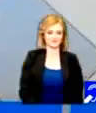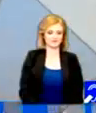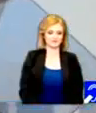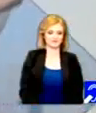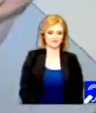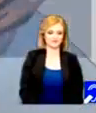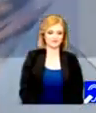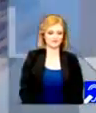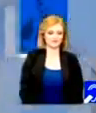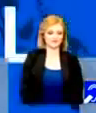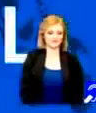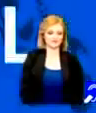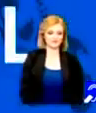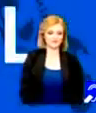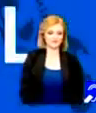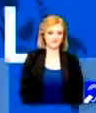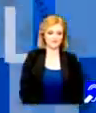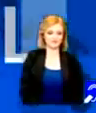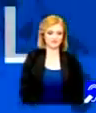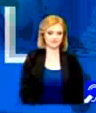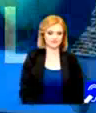în telejurnal.